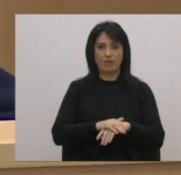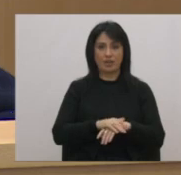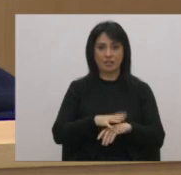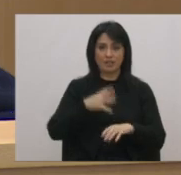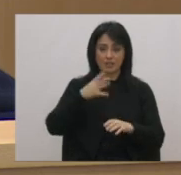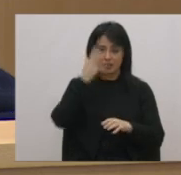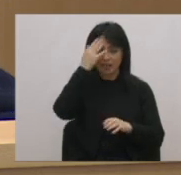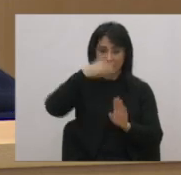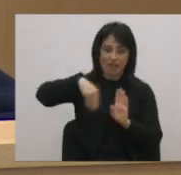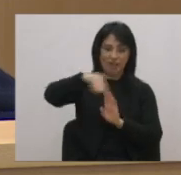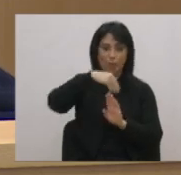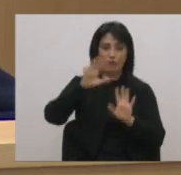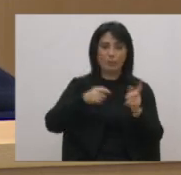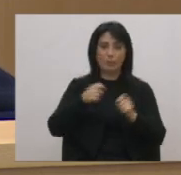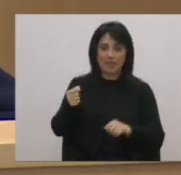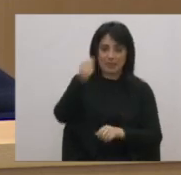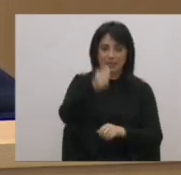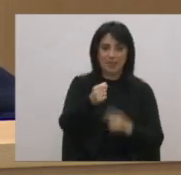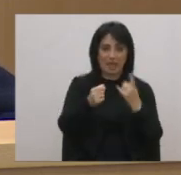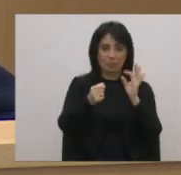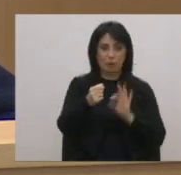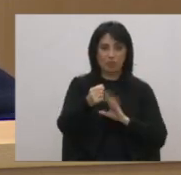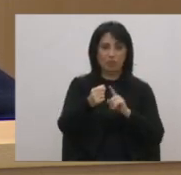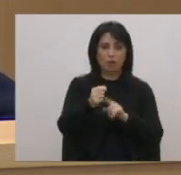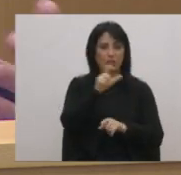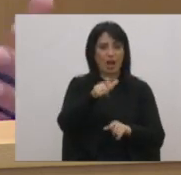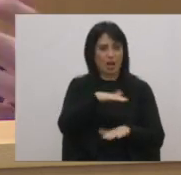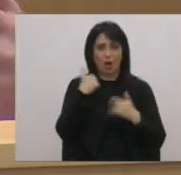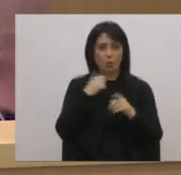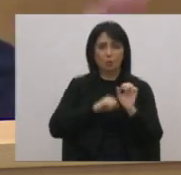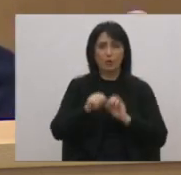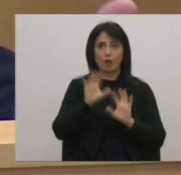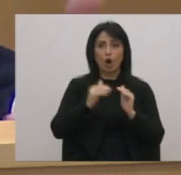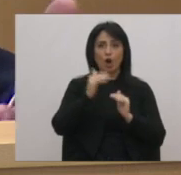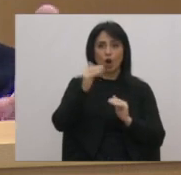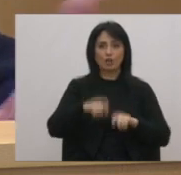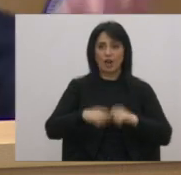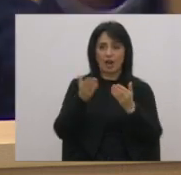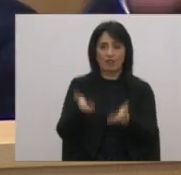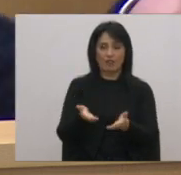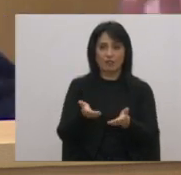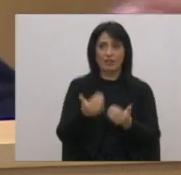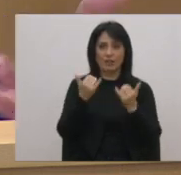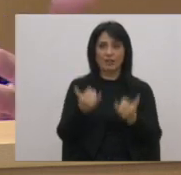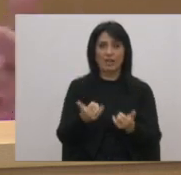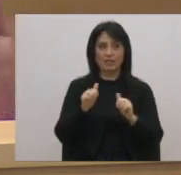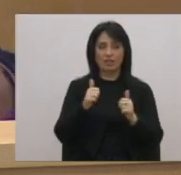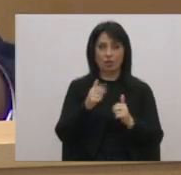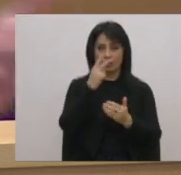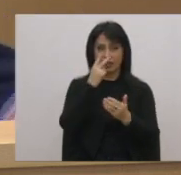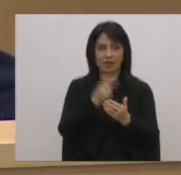თავს მოახვიეთ პრეზიდენტი, რომელსაც 1% ქონდა, რომელიც თან კონსტიტუციას არ უღებს და დღეს, როგორც